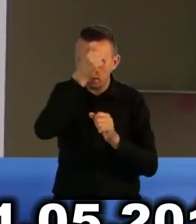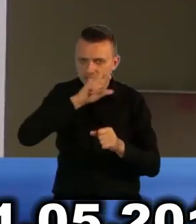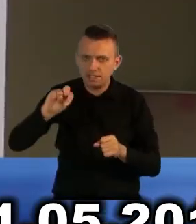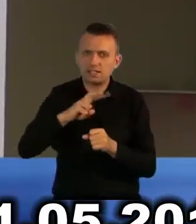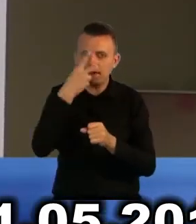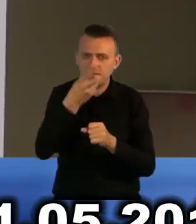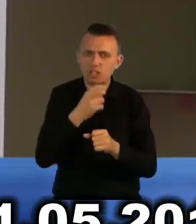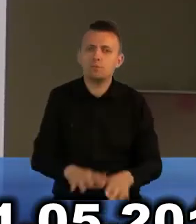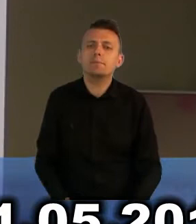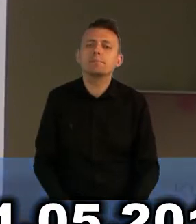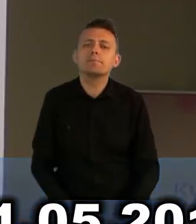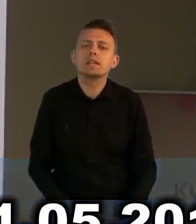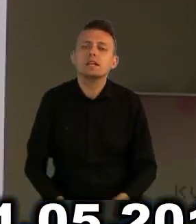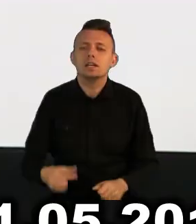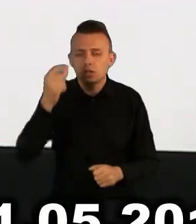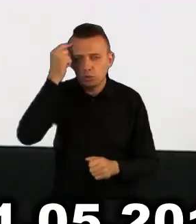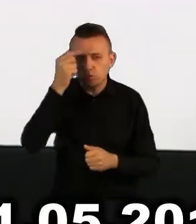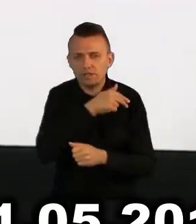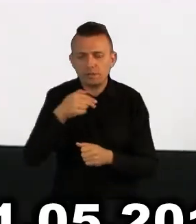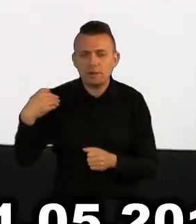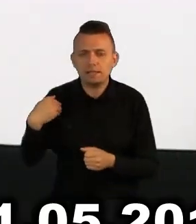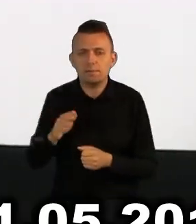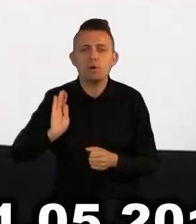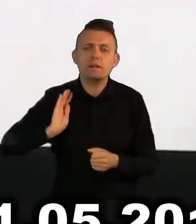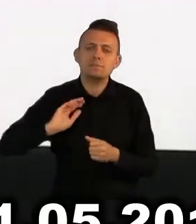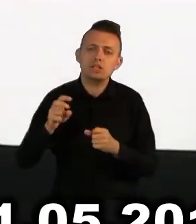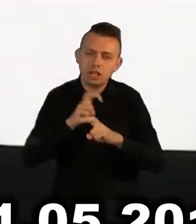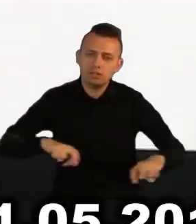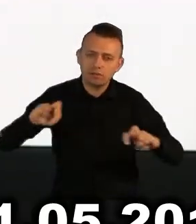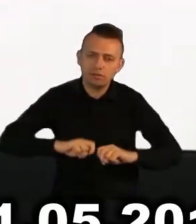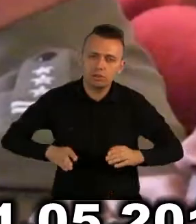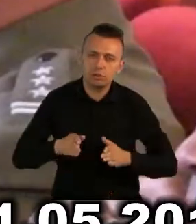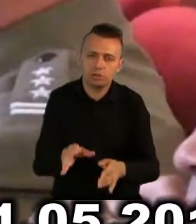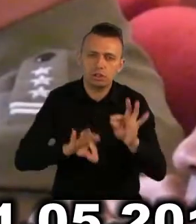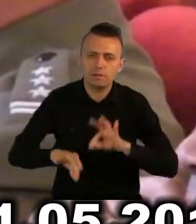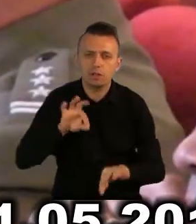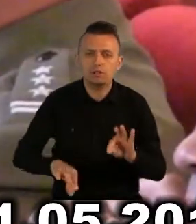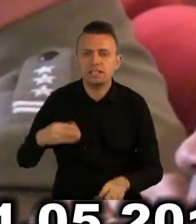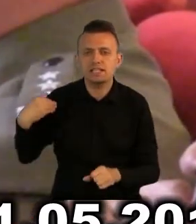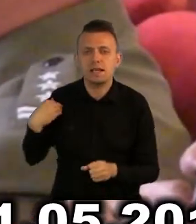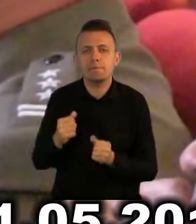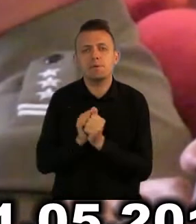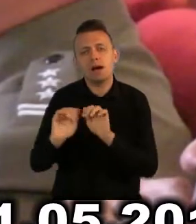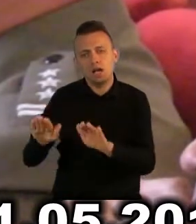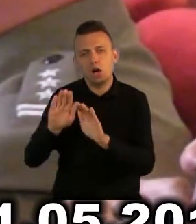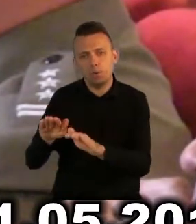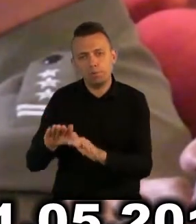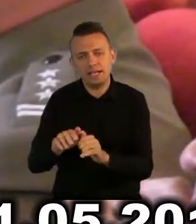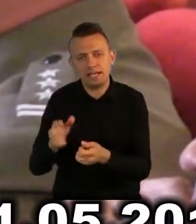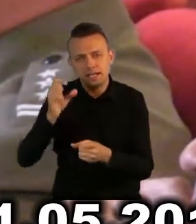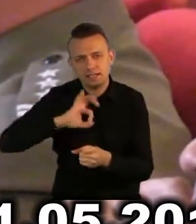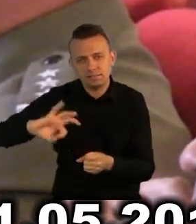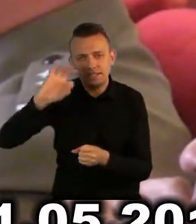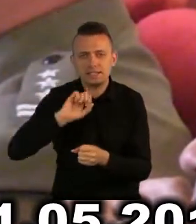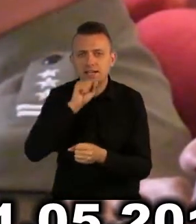ku bezpieczeństwu i dialogowi społecznemu, którego głównym tematem było bezpieczeństwo w ruchu drogowym. Konferencja została objęta honorowym patronatem